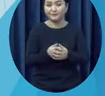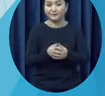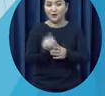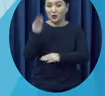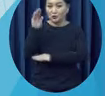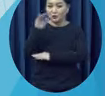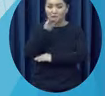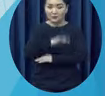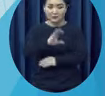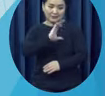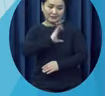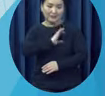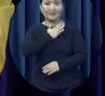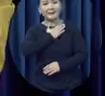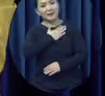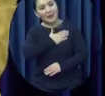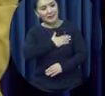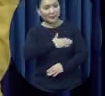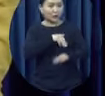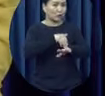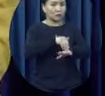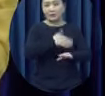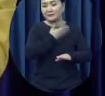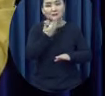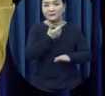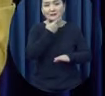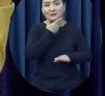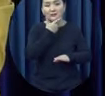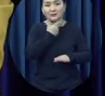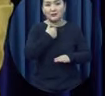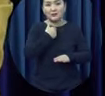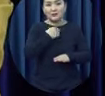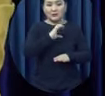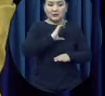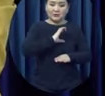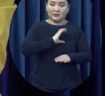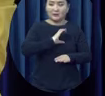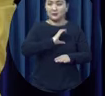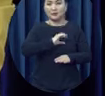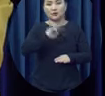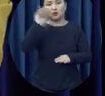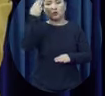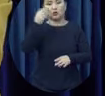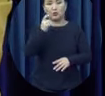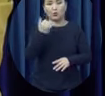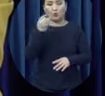хүүхдүүд маш их сэтгэл санаа докторгүй эсвэл одоо сэтгэл санаагаа маш тодор хурцаар илэрхийлдэг